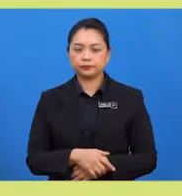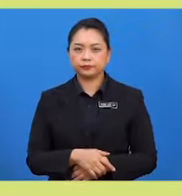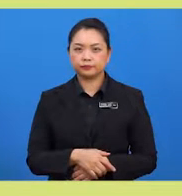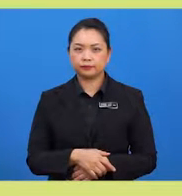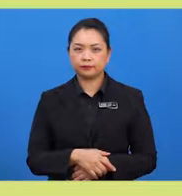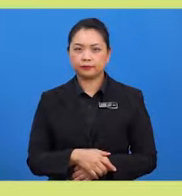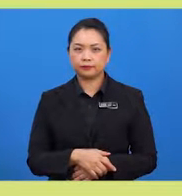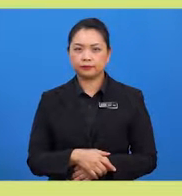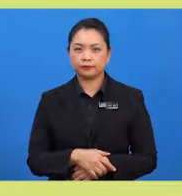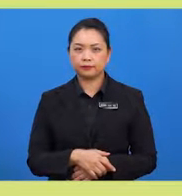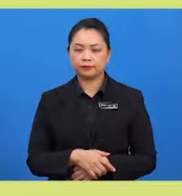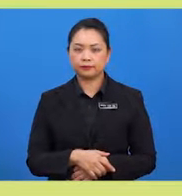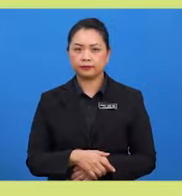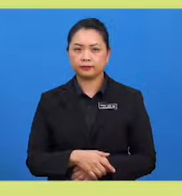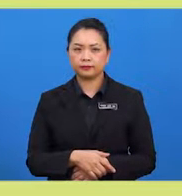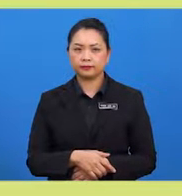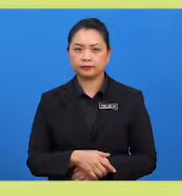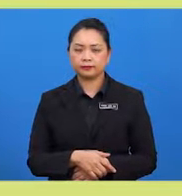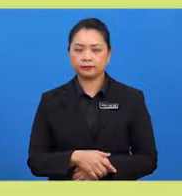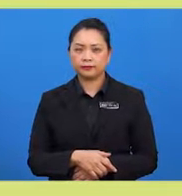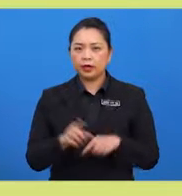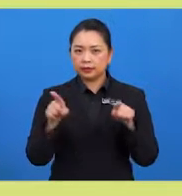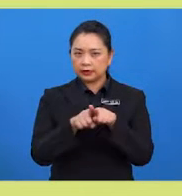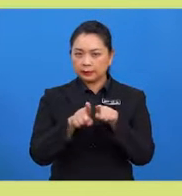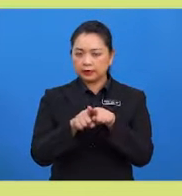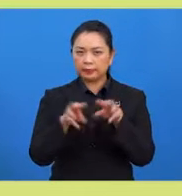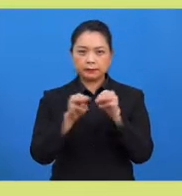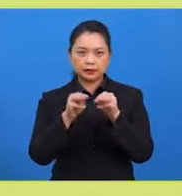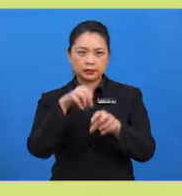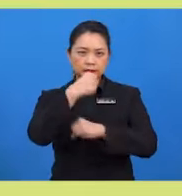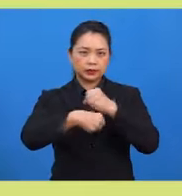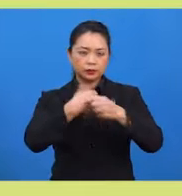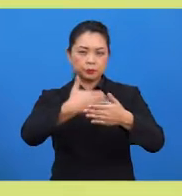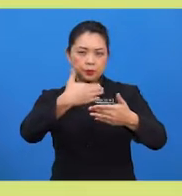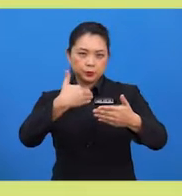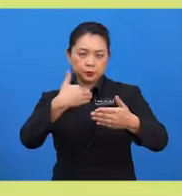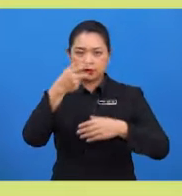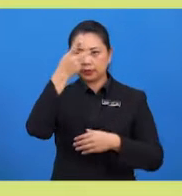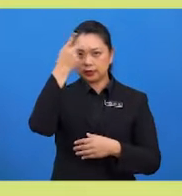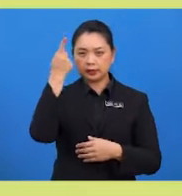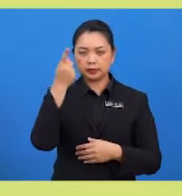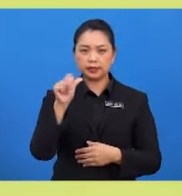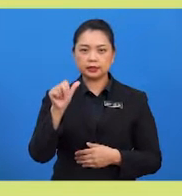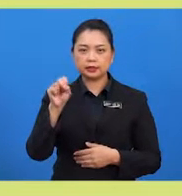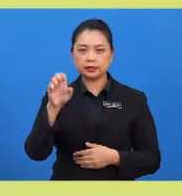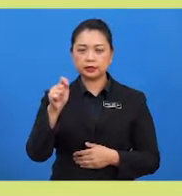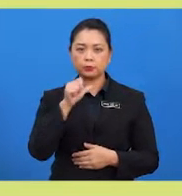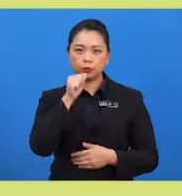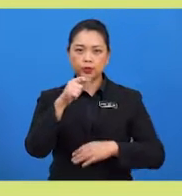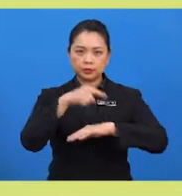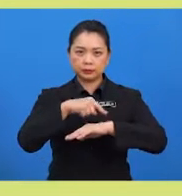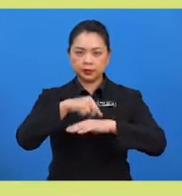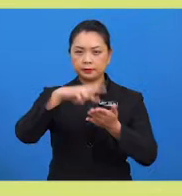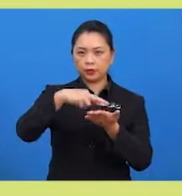RM13,600 dan kenderaan RM20,000. Sama seperti tahun sebelumnya kerana aset bukan semasa